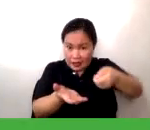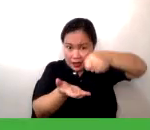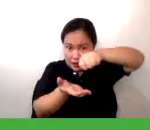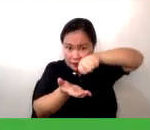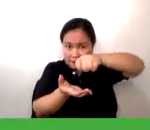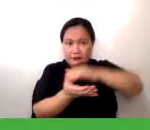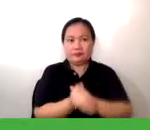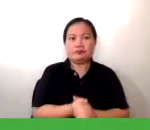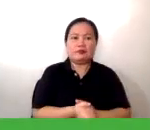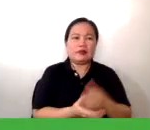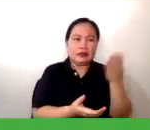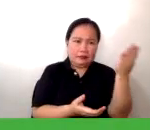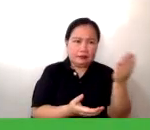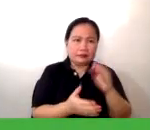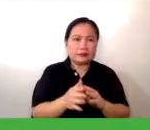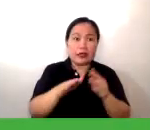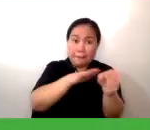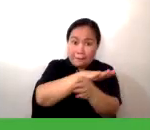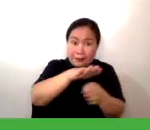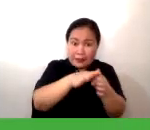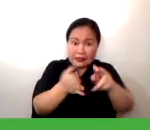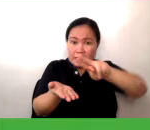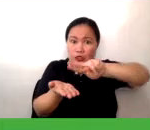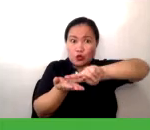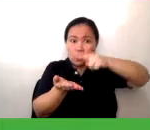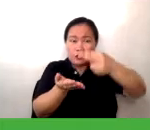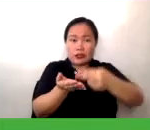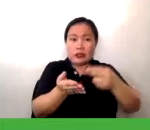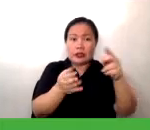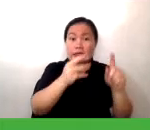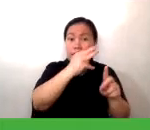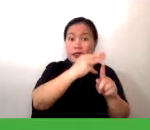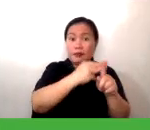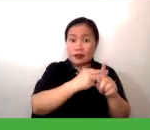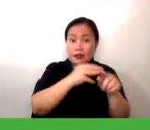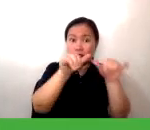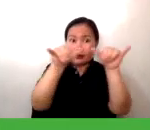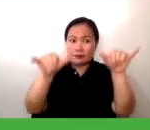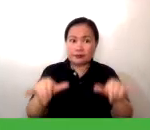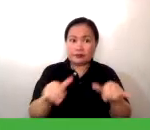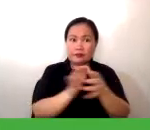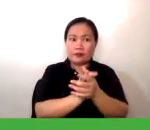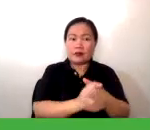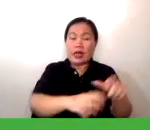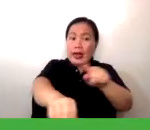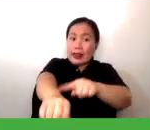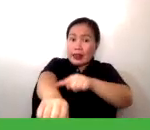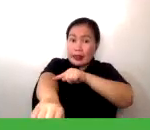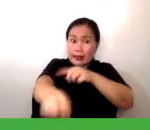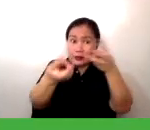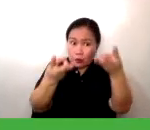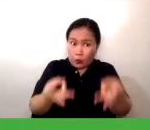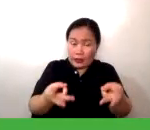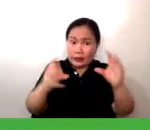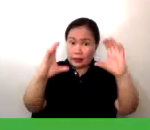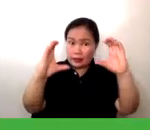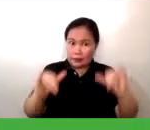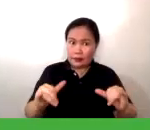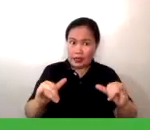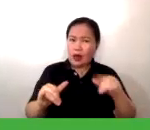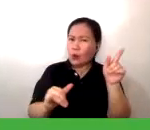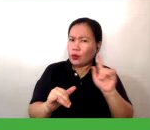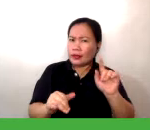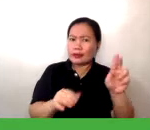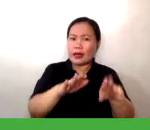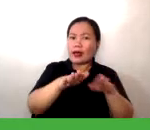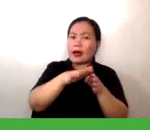to the basic unit in the metric system. So, kapag metric system, since tatlo yan, length, weight, and capacity, meron tayong